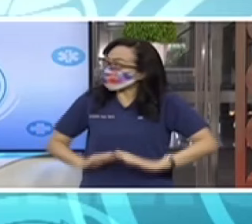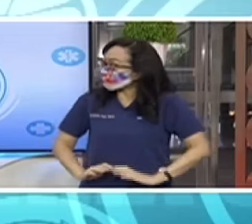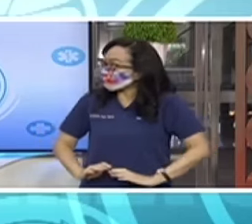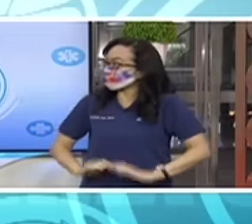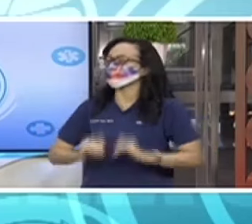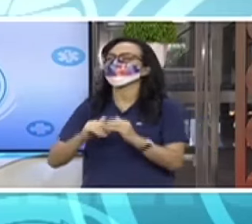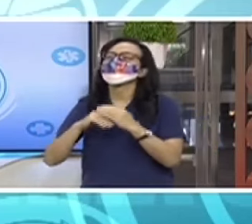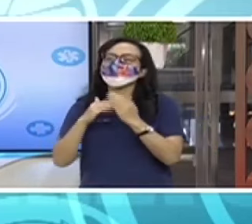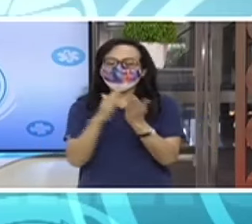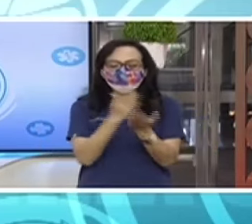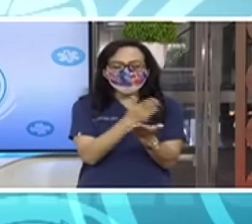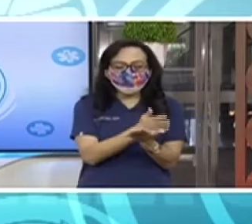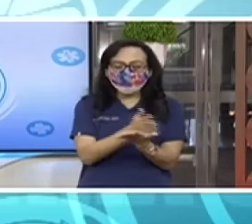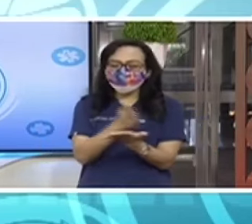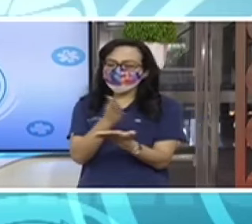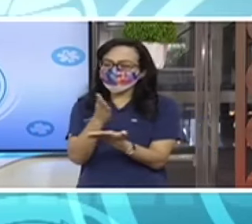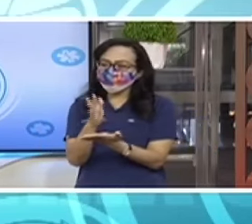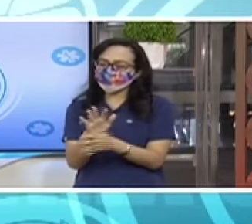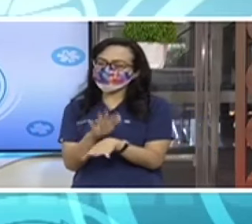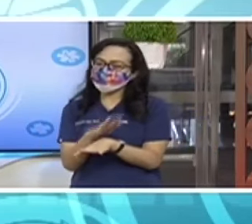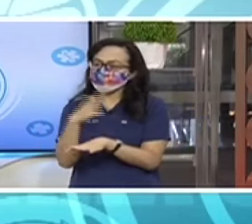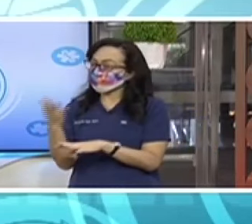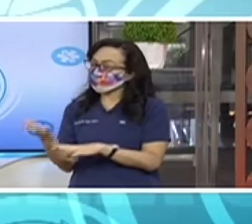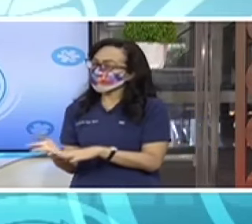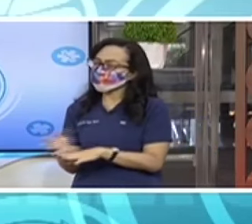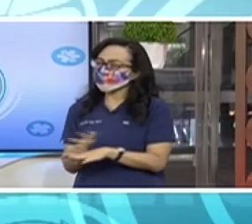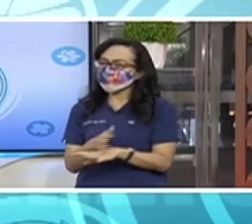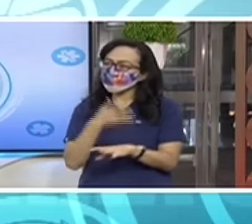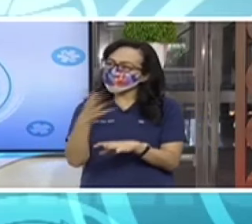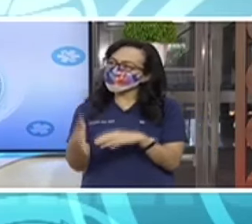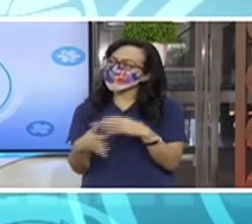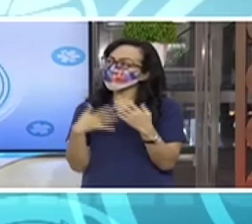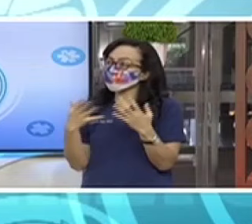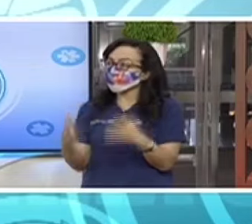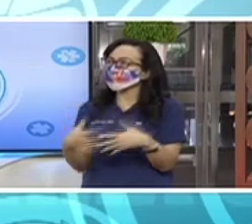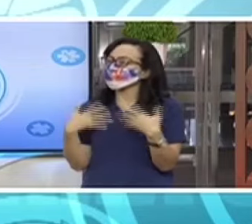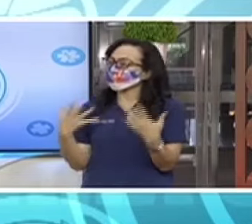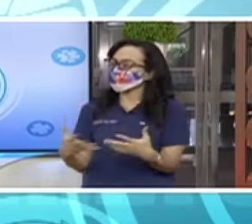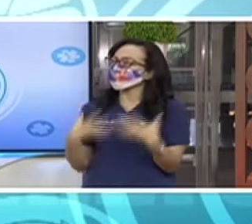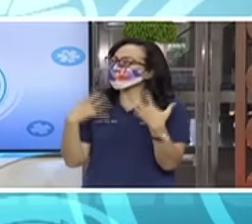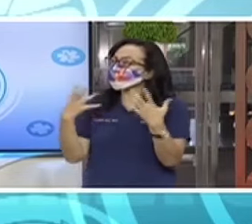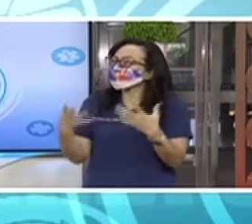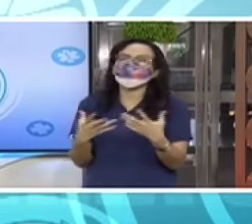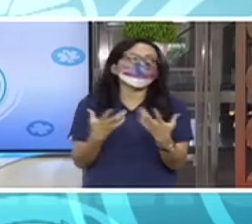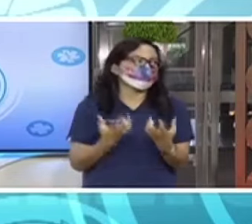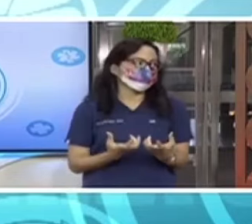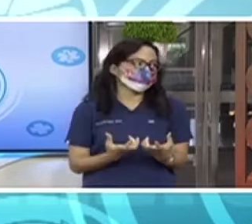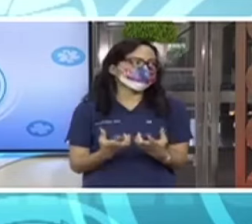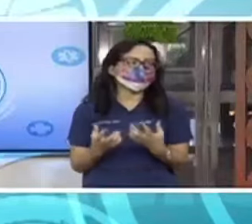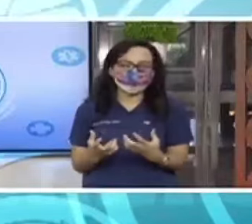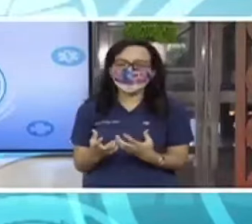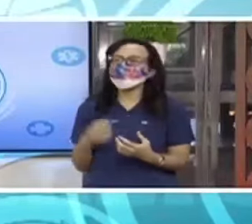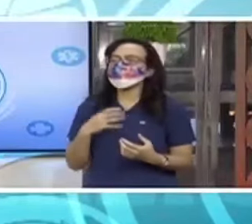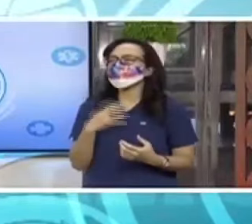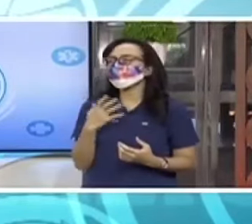diafragma gitu Nah yang membantu mengatasi sesak napas adalah kalau kita mengaktivasi otot-otot tersebut